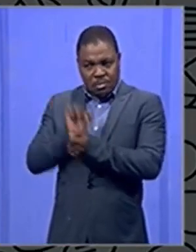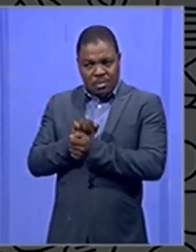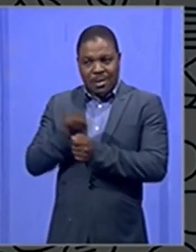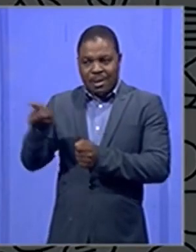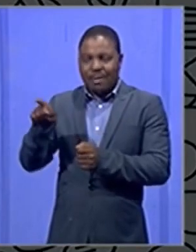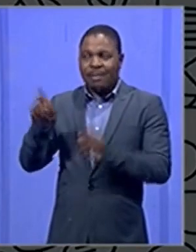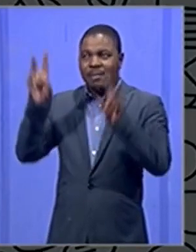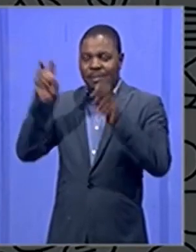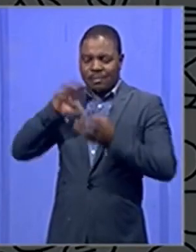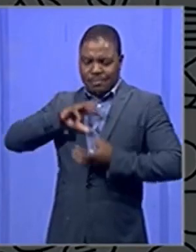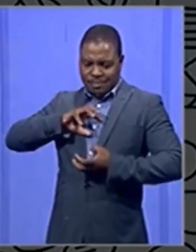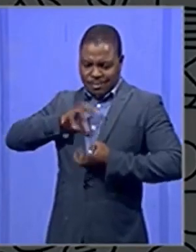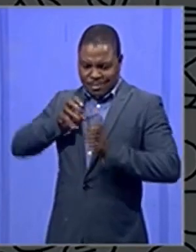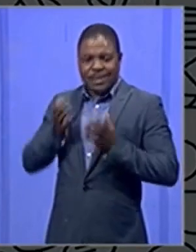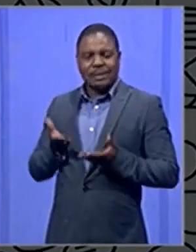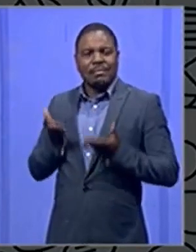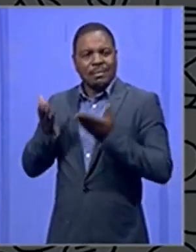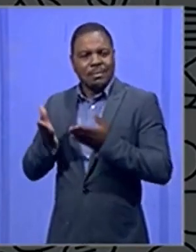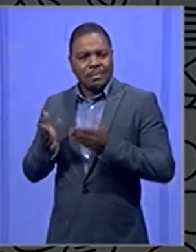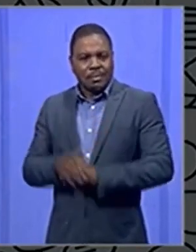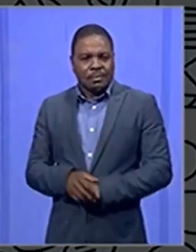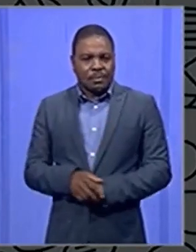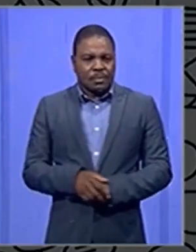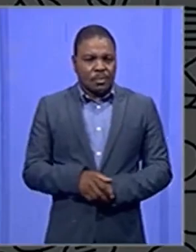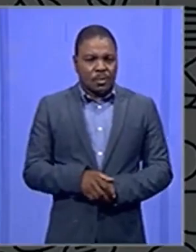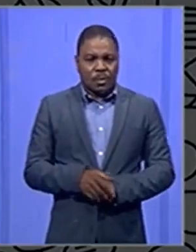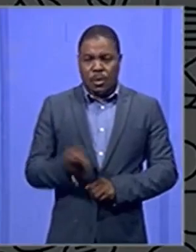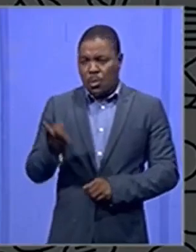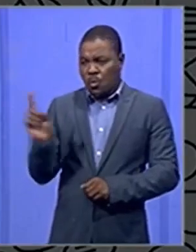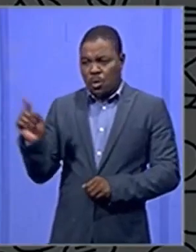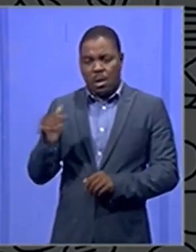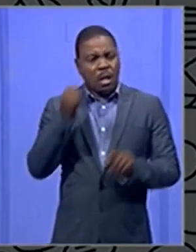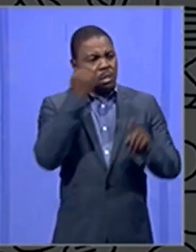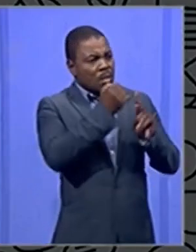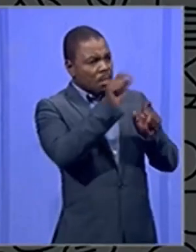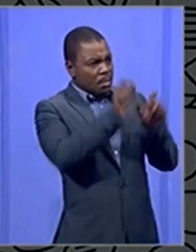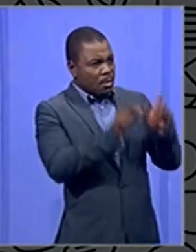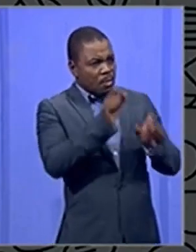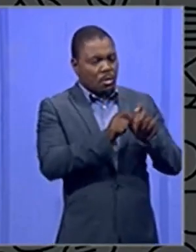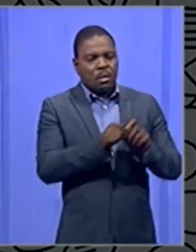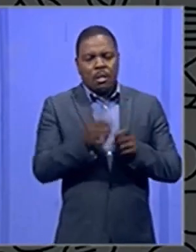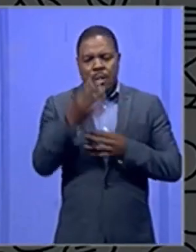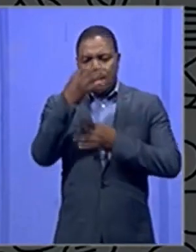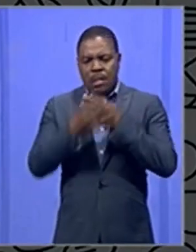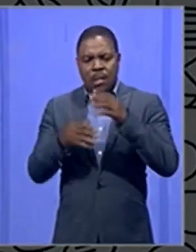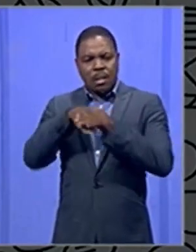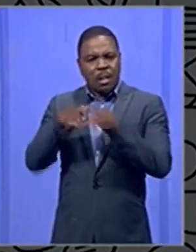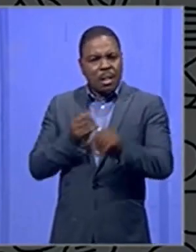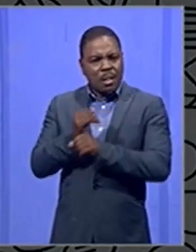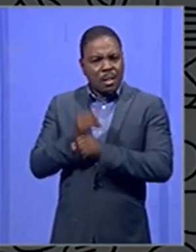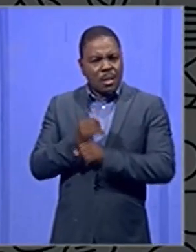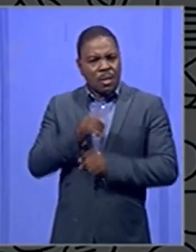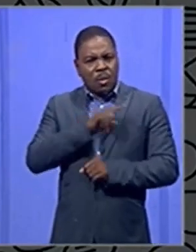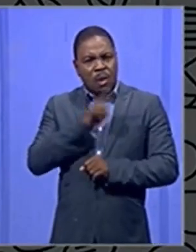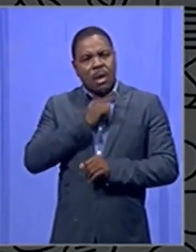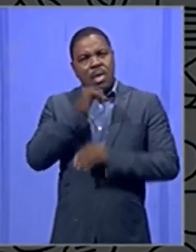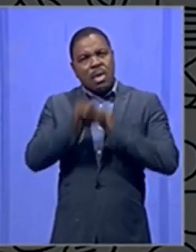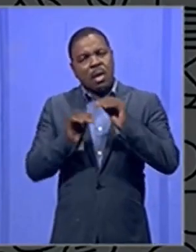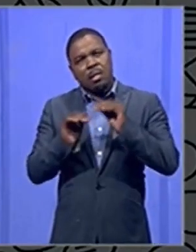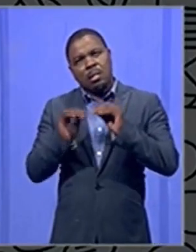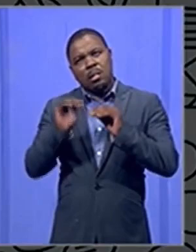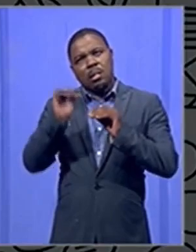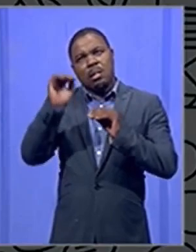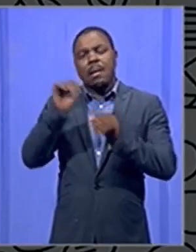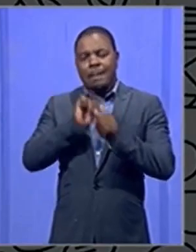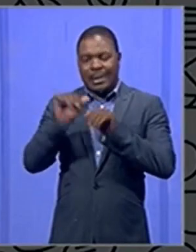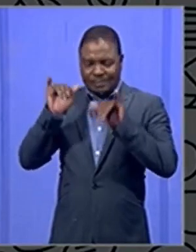the correctional service. Ga go a siama gore babolai ba gololwe ka parola kwa kgolegelong fa mmolai a tlotse dingwaga tse di rileng kwa kgolegelong